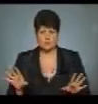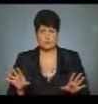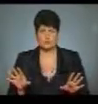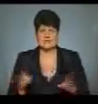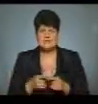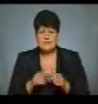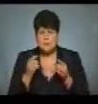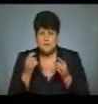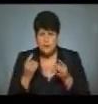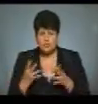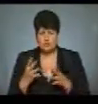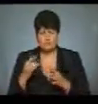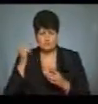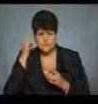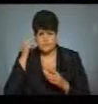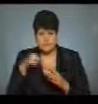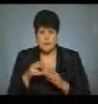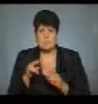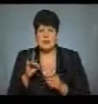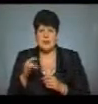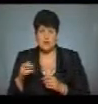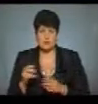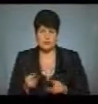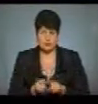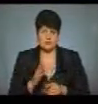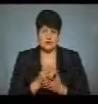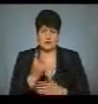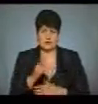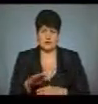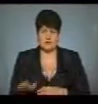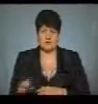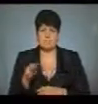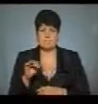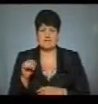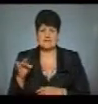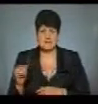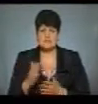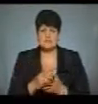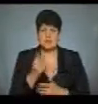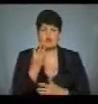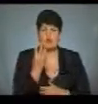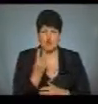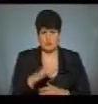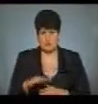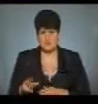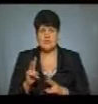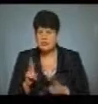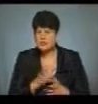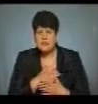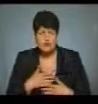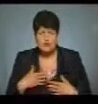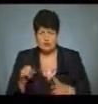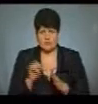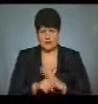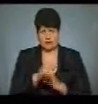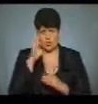Це просто не вкладається в голові. Приходько теж має 2 дітей. Петровець має 3 дітей, розумієте? Ніхто не хотів вбивати того